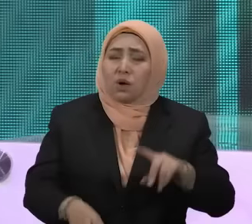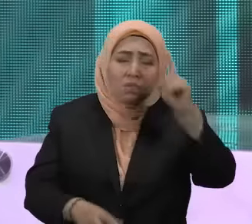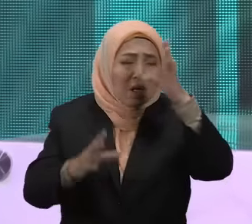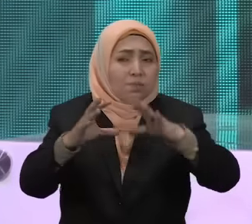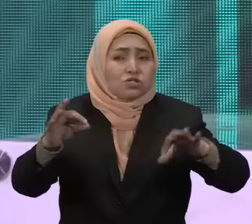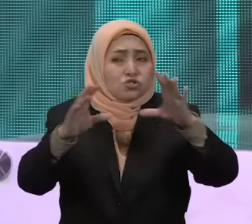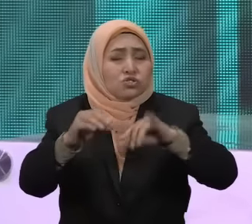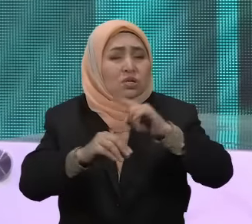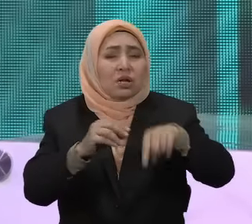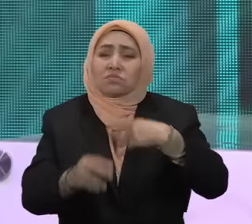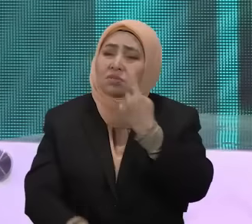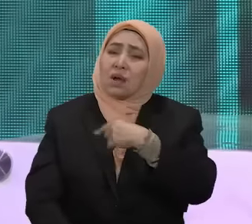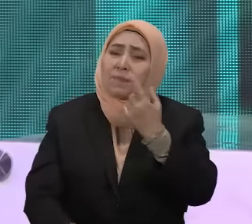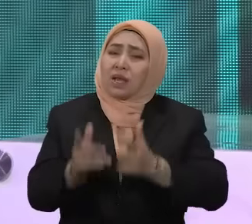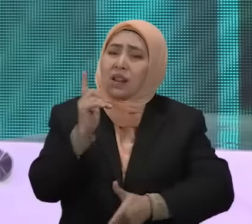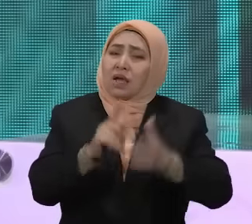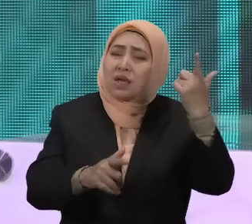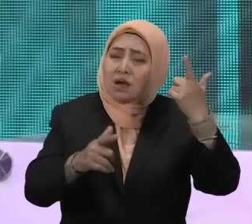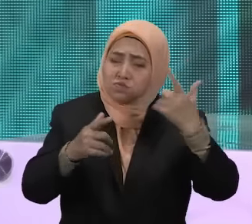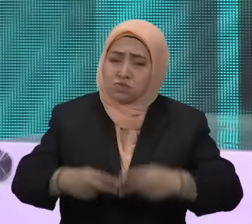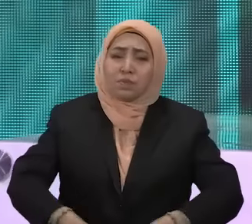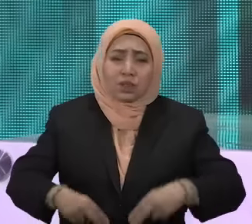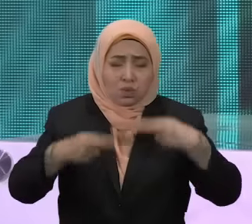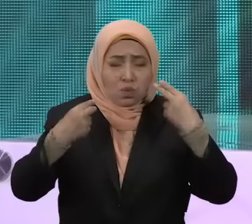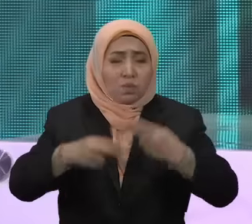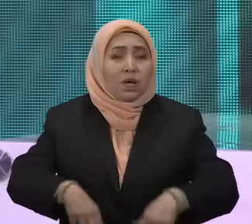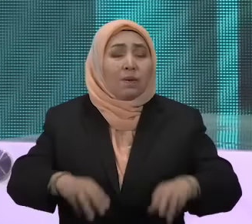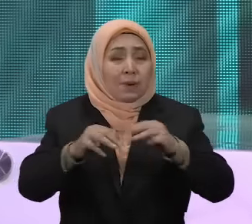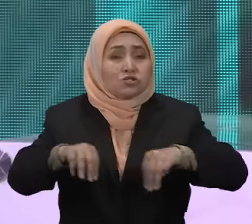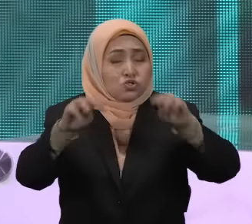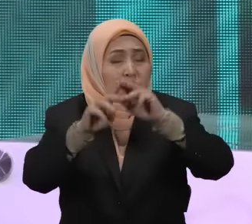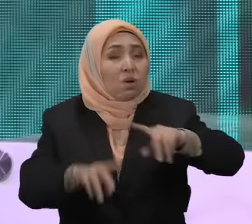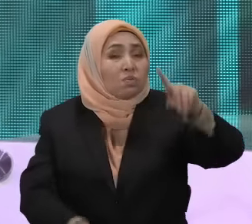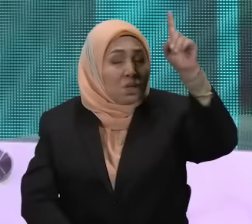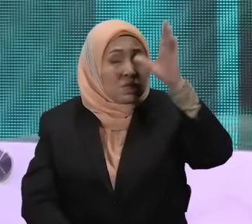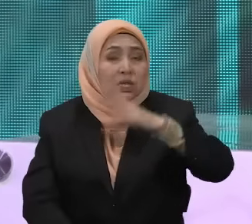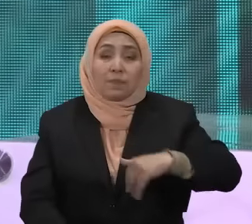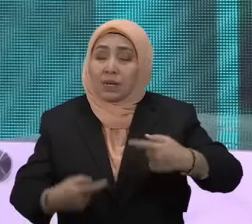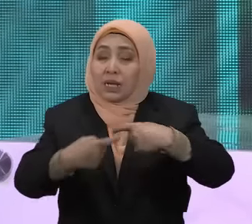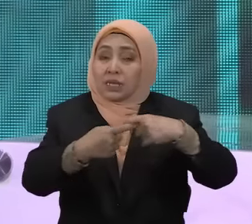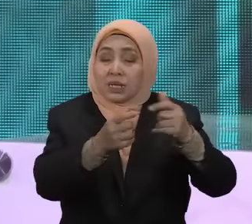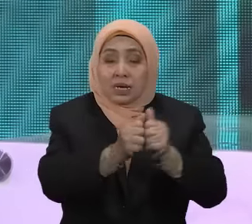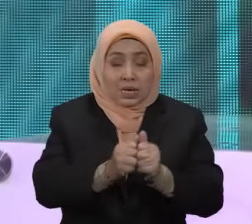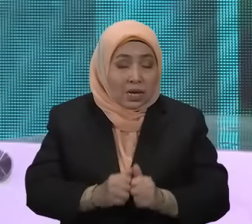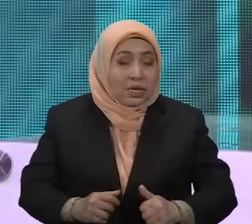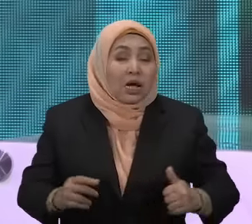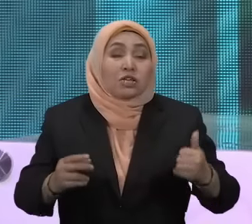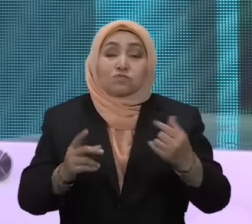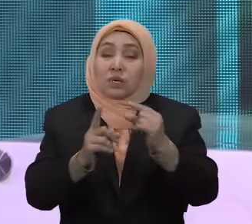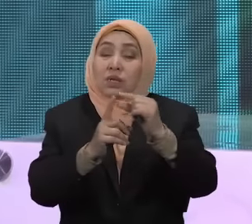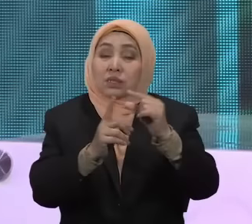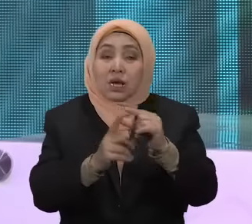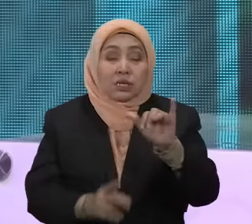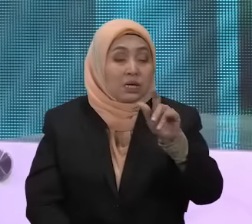Allah menceritakan tentang siapa yang layak memakmurkan masjid Allah Subhanahu Wa Taala. Dan berkaitan dengan istilah ya'muru ini,